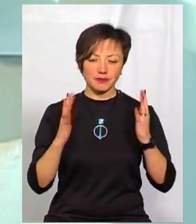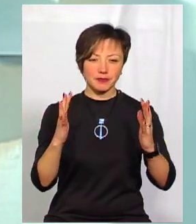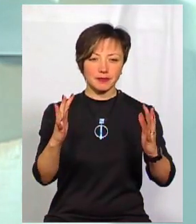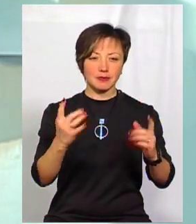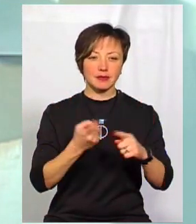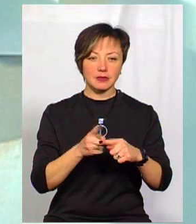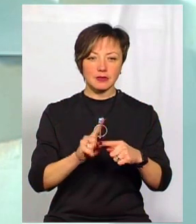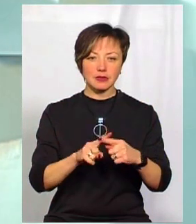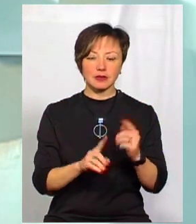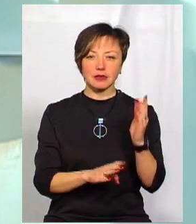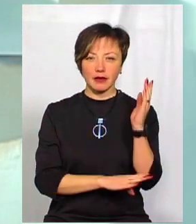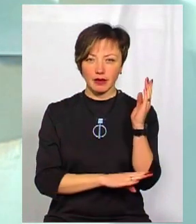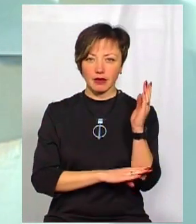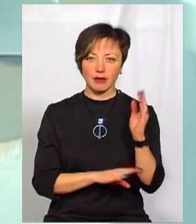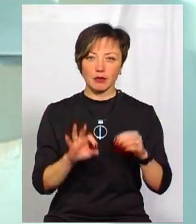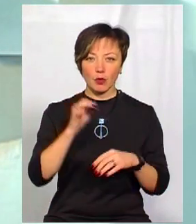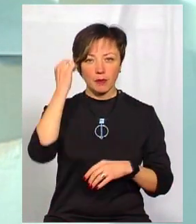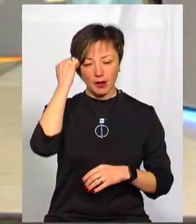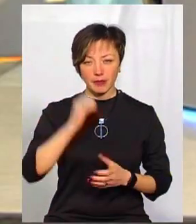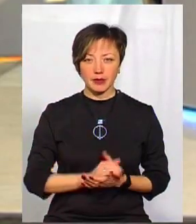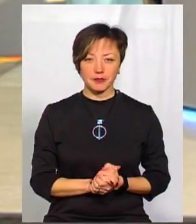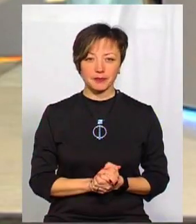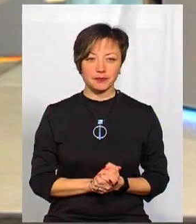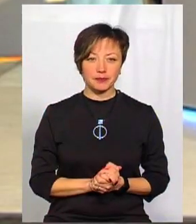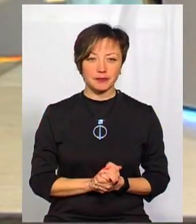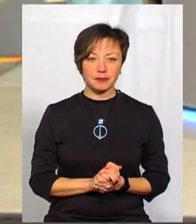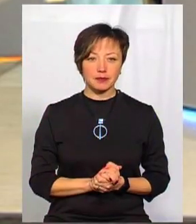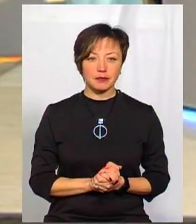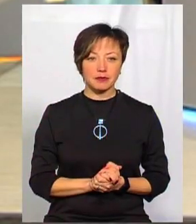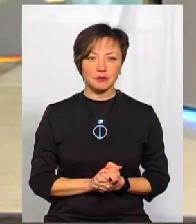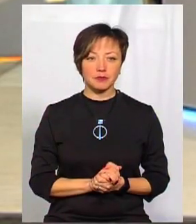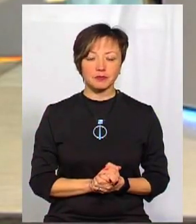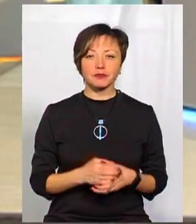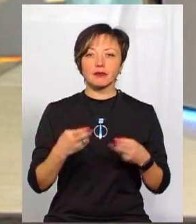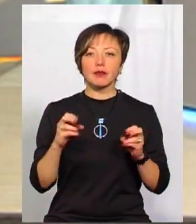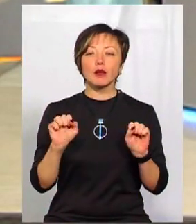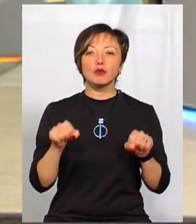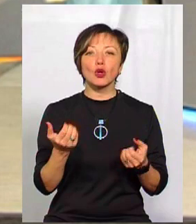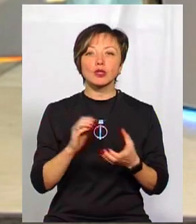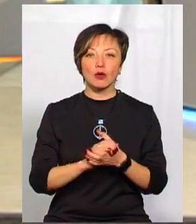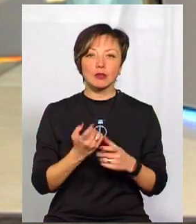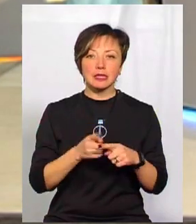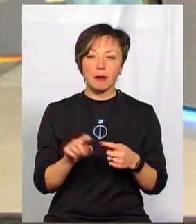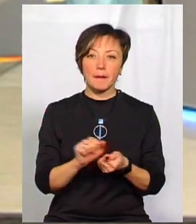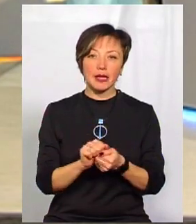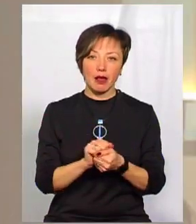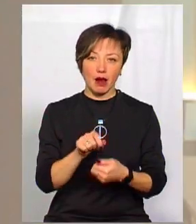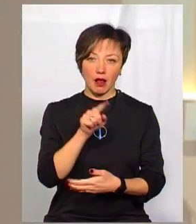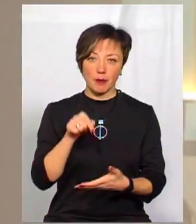тих оливкових дерев про цю таку пам'ять. Де можна ознайомитися з цими